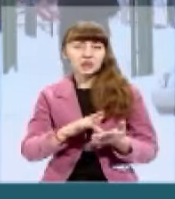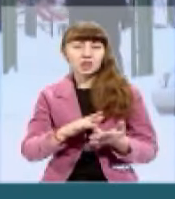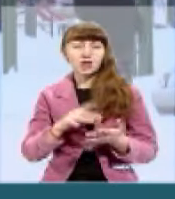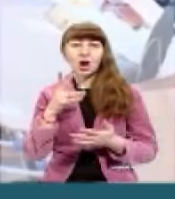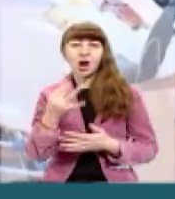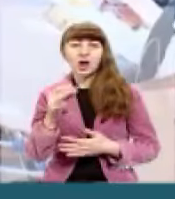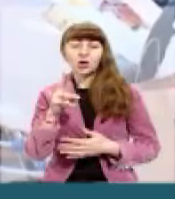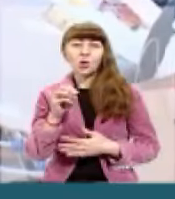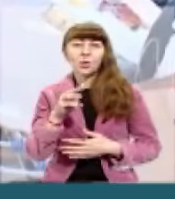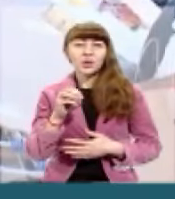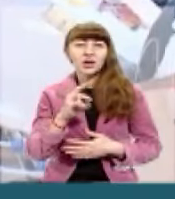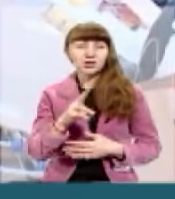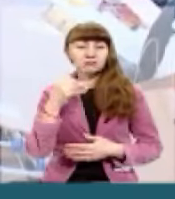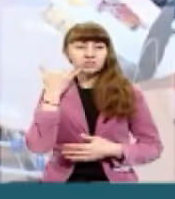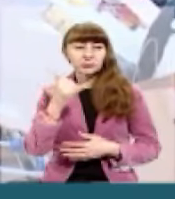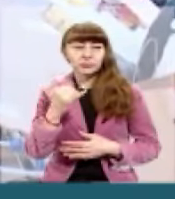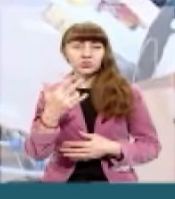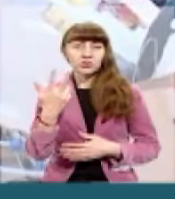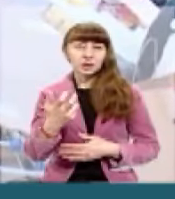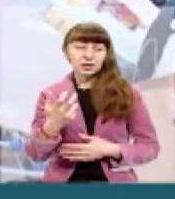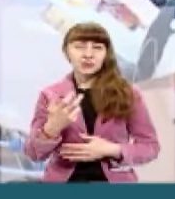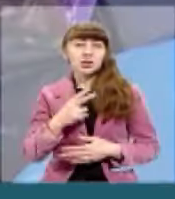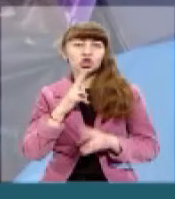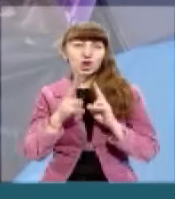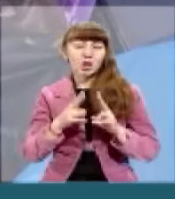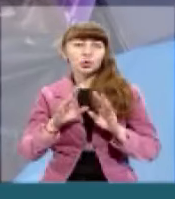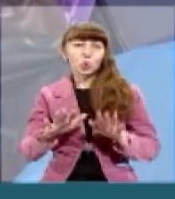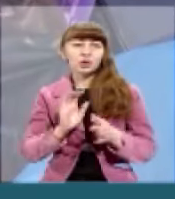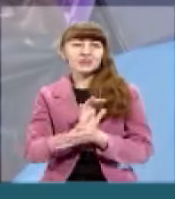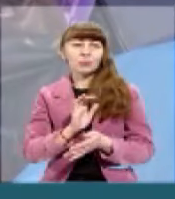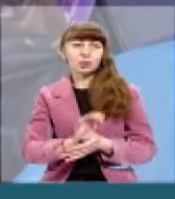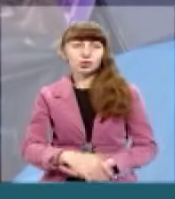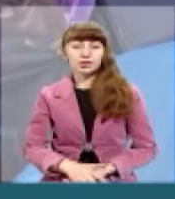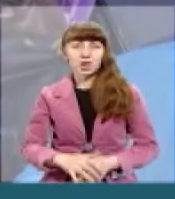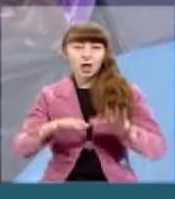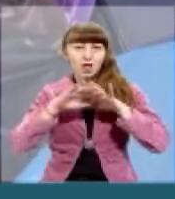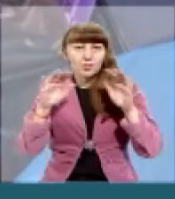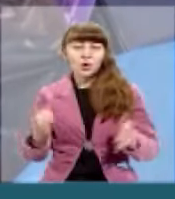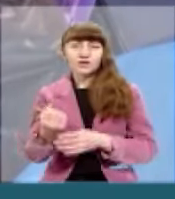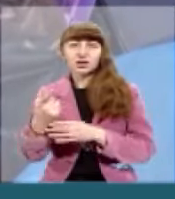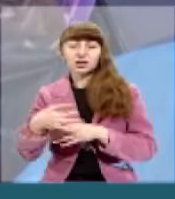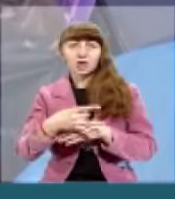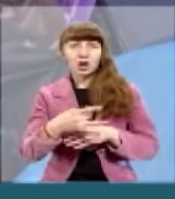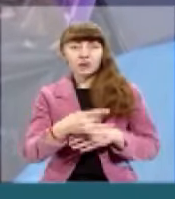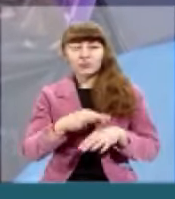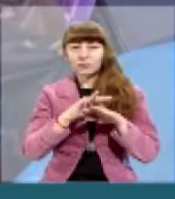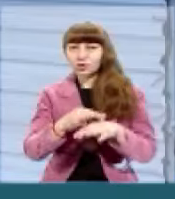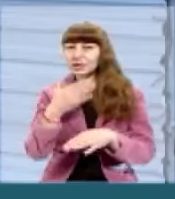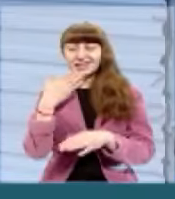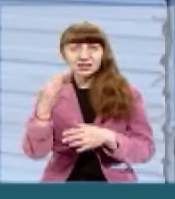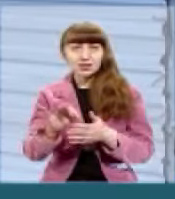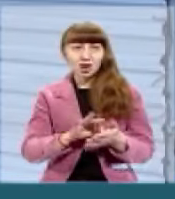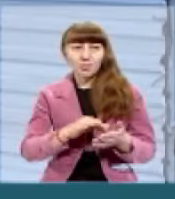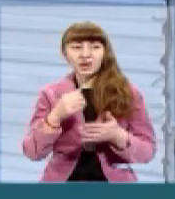оперативного реагирования Айкумек поступило около 300 обращений. Накопившиеся отходы в ряде микрорайонов вывозят не